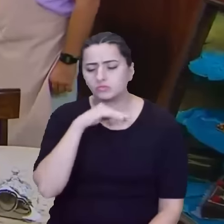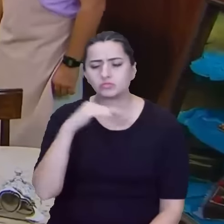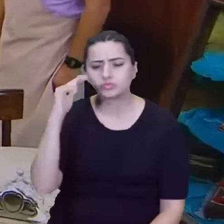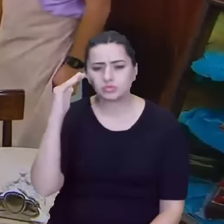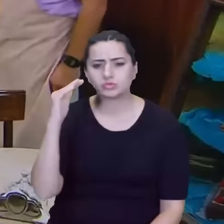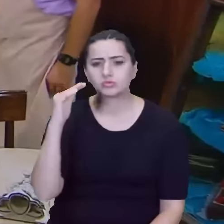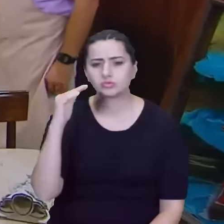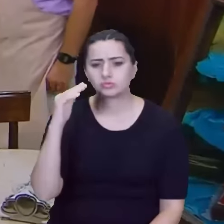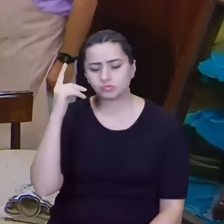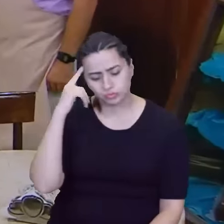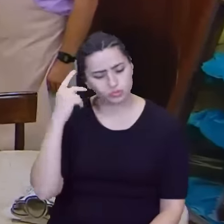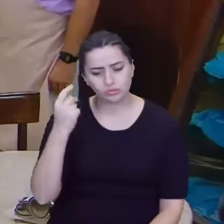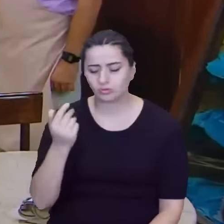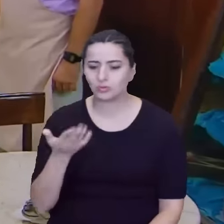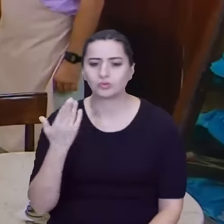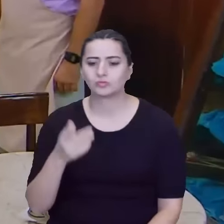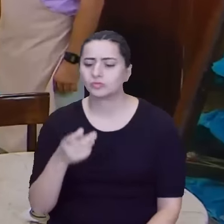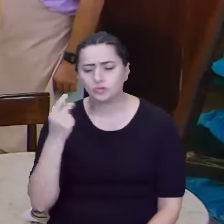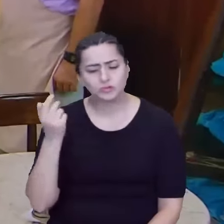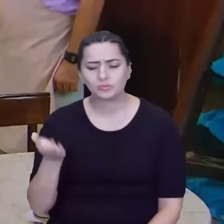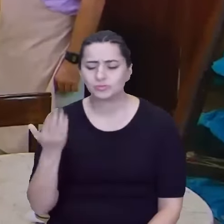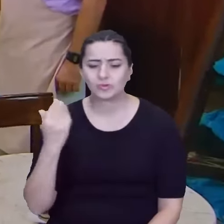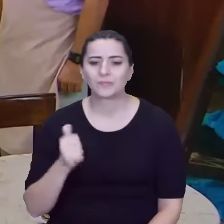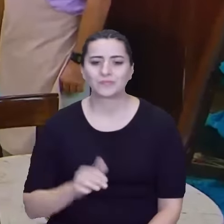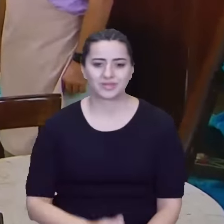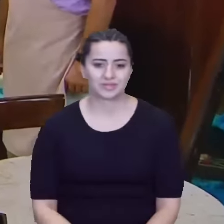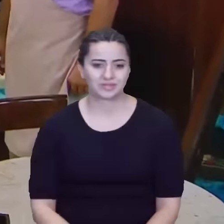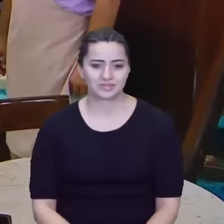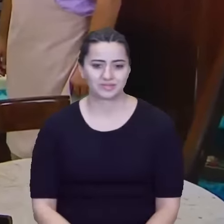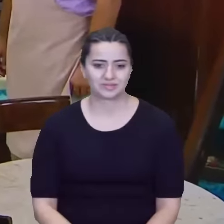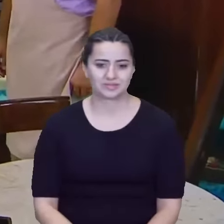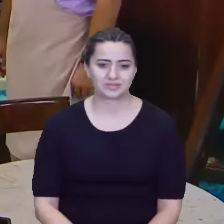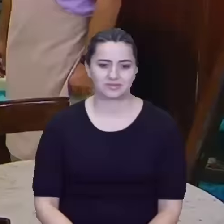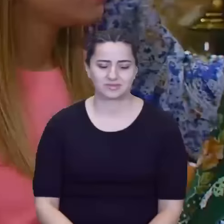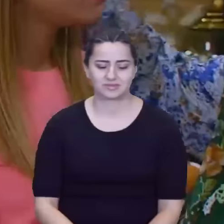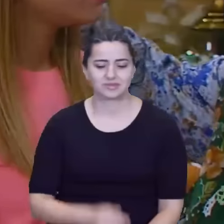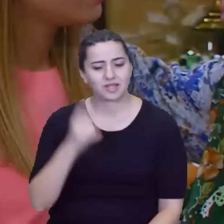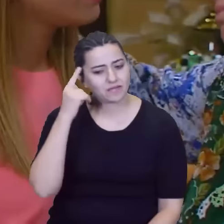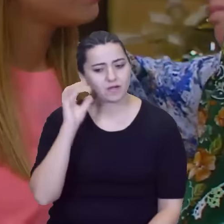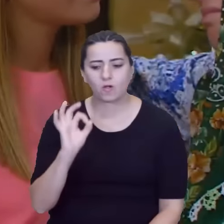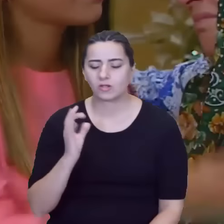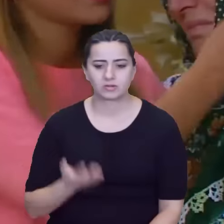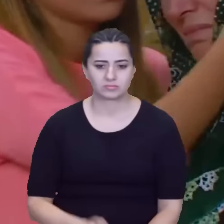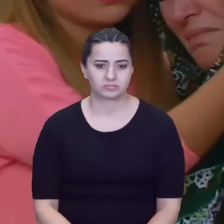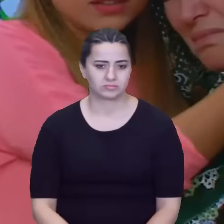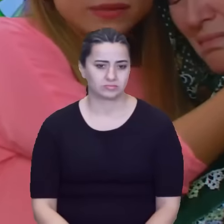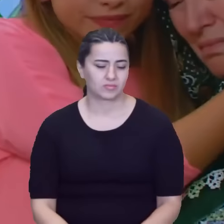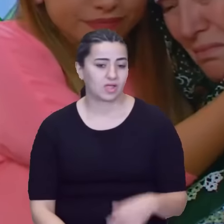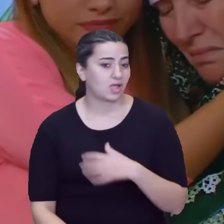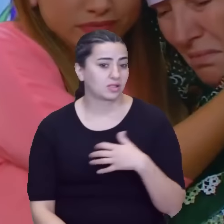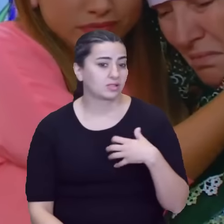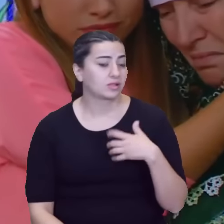bu... Biliyor musun, burayı da unuturum ben. Burayı da unuturum bir de. İşte öyle olmuş kafam, ne yapalım. Öyle değil mi